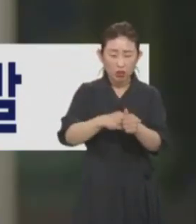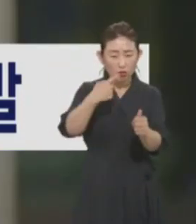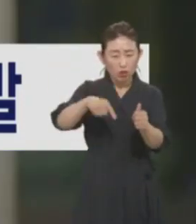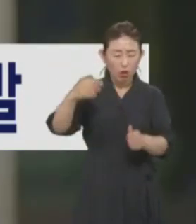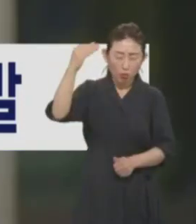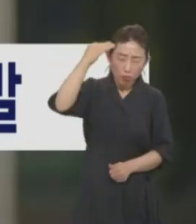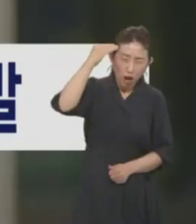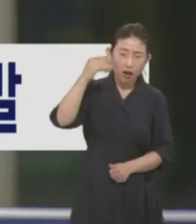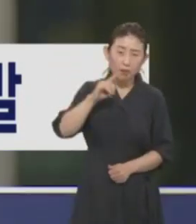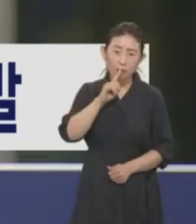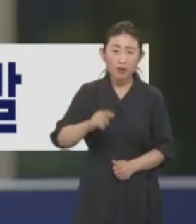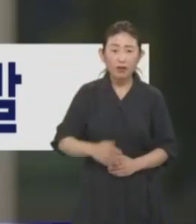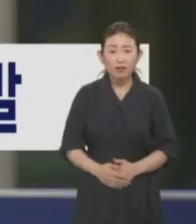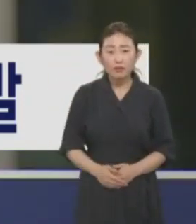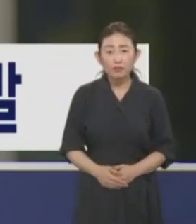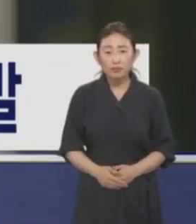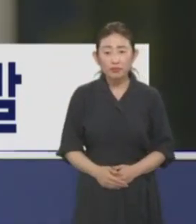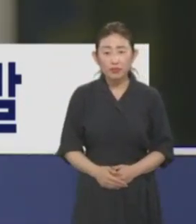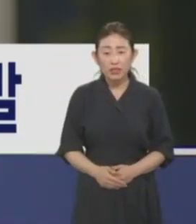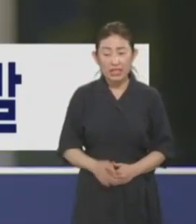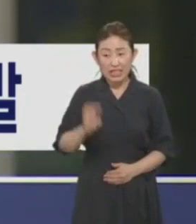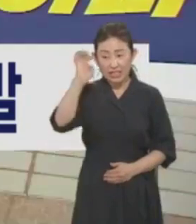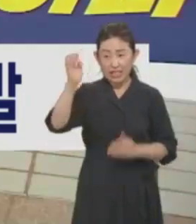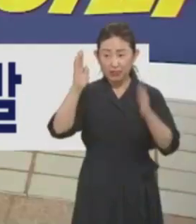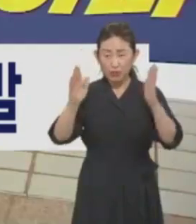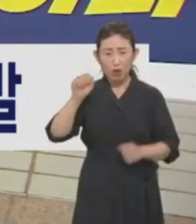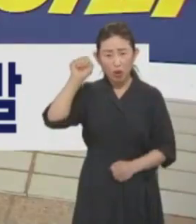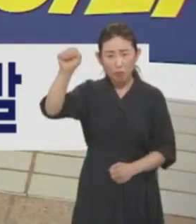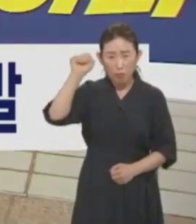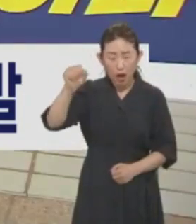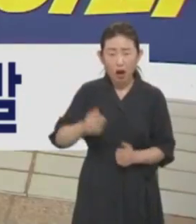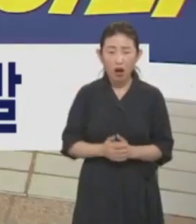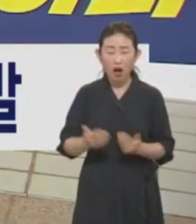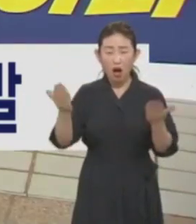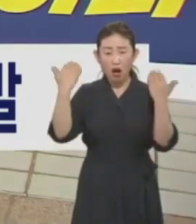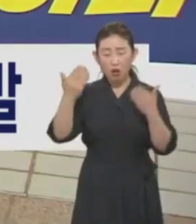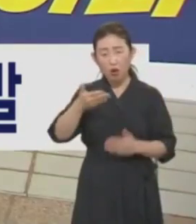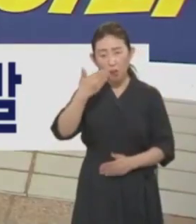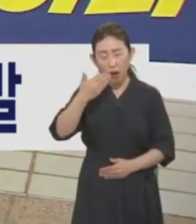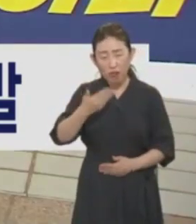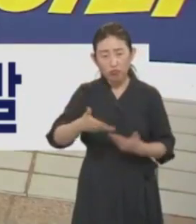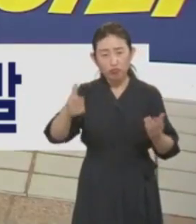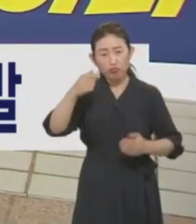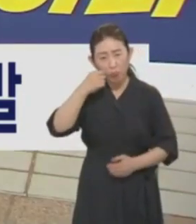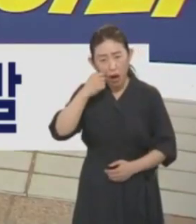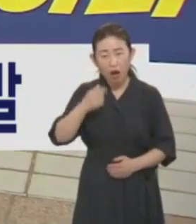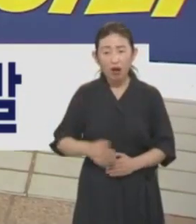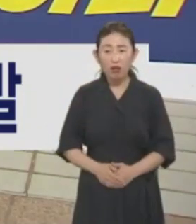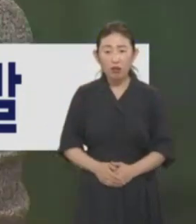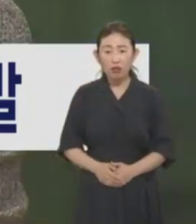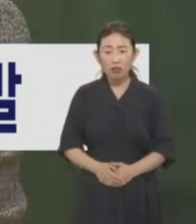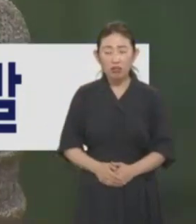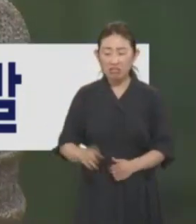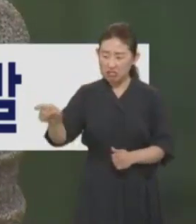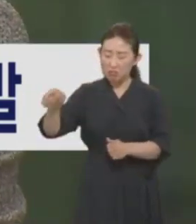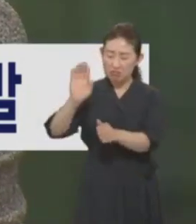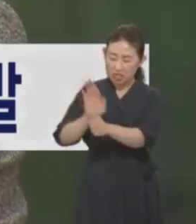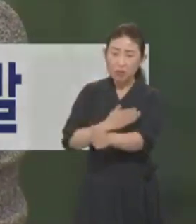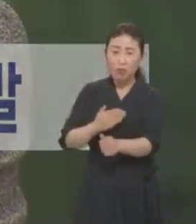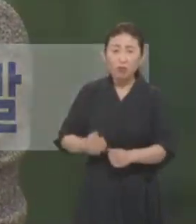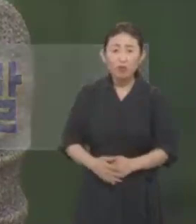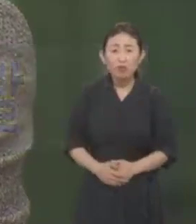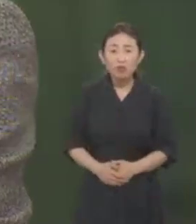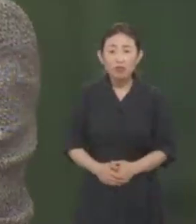있다고 주장했습니다. 이들은 40일 넘는 파업으로 학교 급식이 파행적으로 이뤄지는 것은 분명히 잘못된